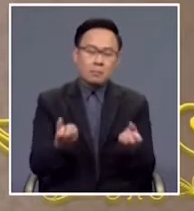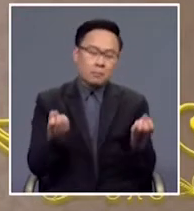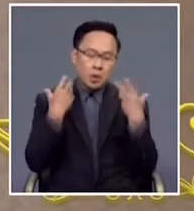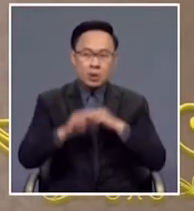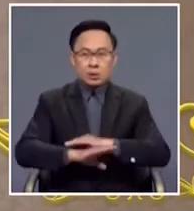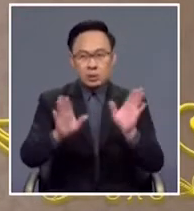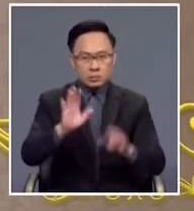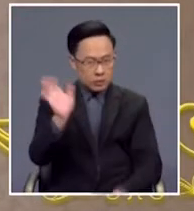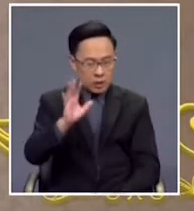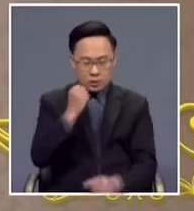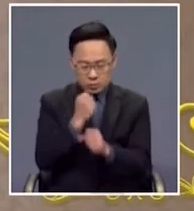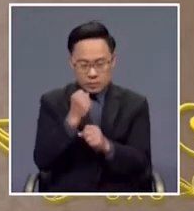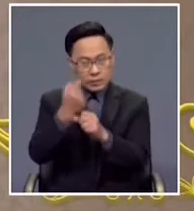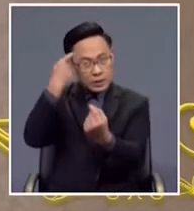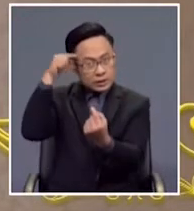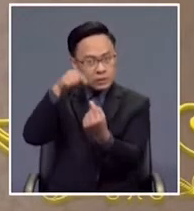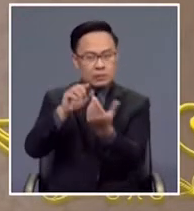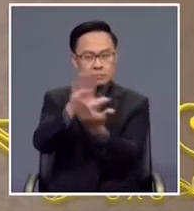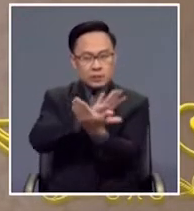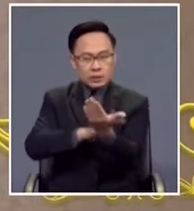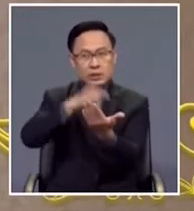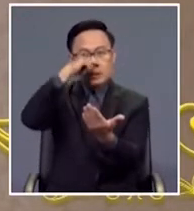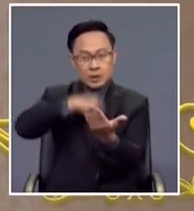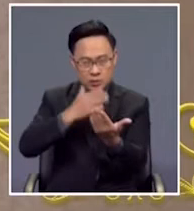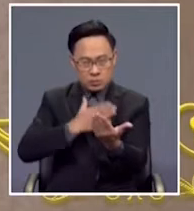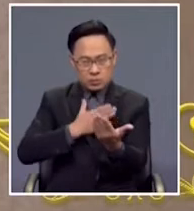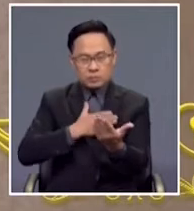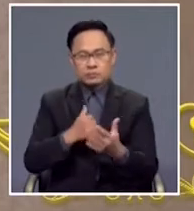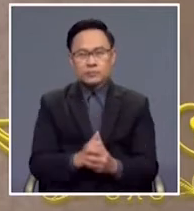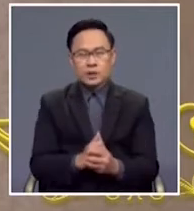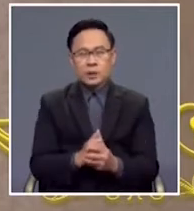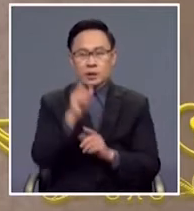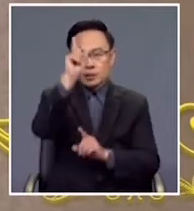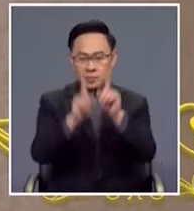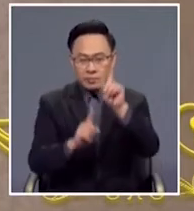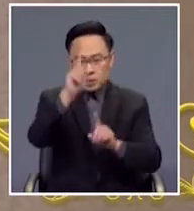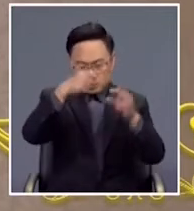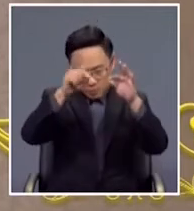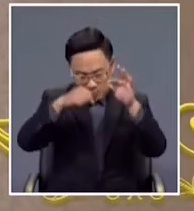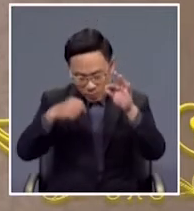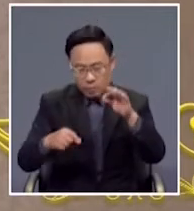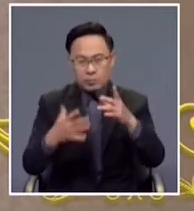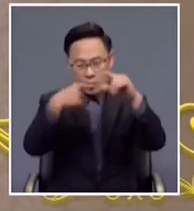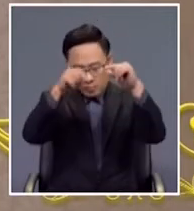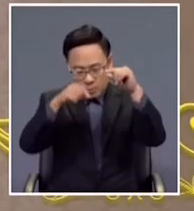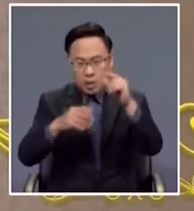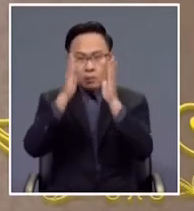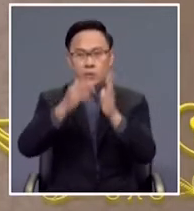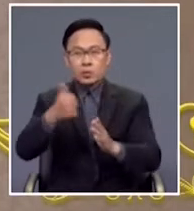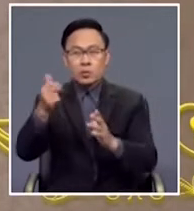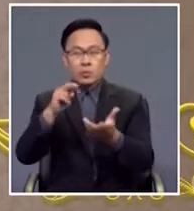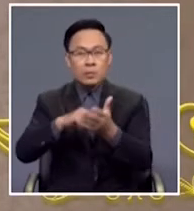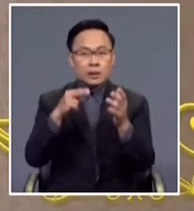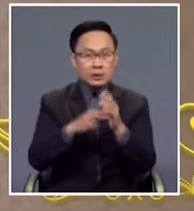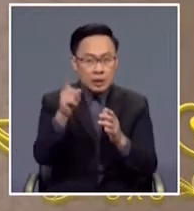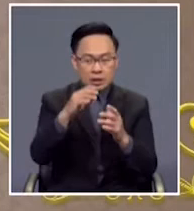แท้เพราะเราทำเพื่อประเทศไทยของเราสิ่งที่สำคัญกว่าการประเมินใดๆนั้นซึ่งเป็นมุมมองจากภายนอกก็คือการปกป้องคุ้มคร